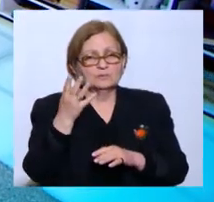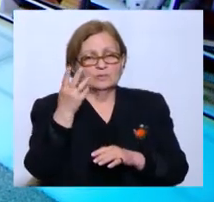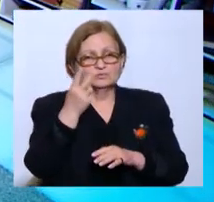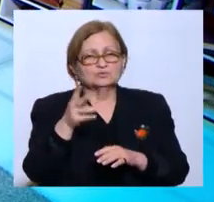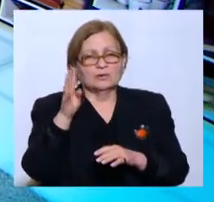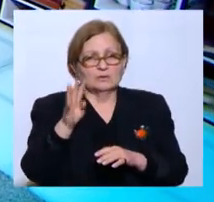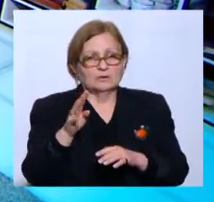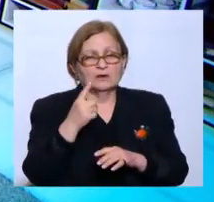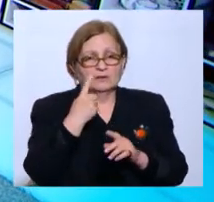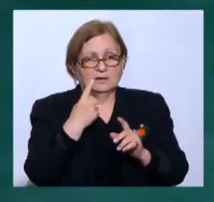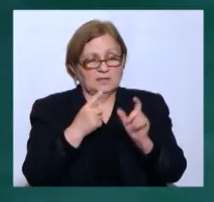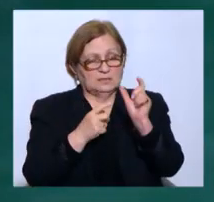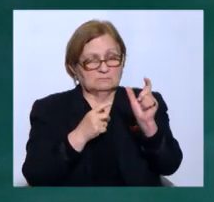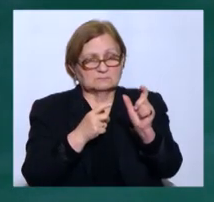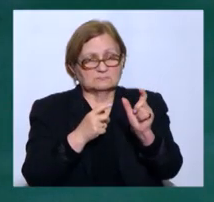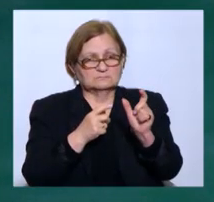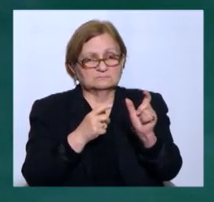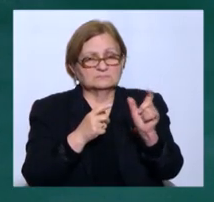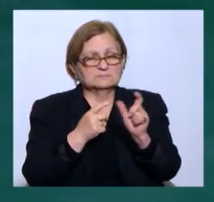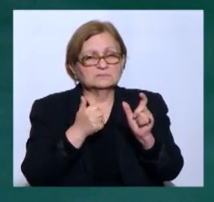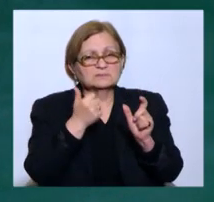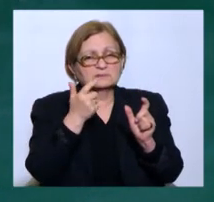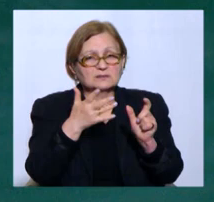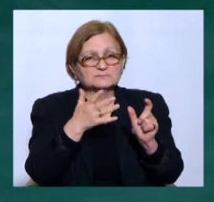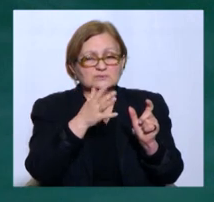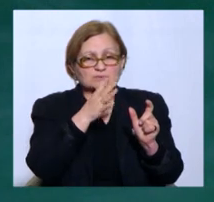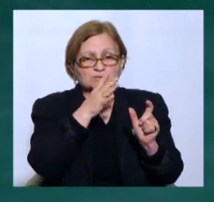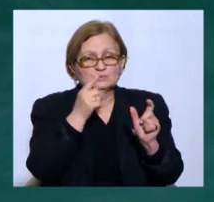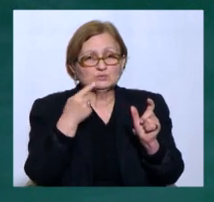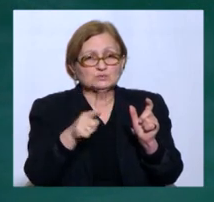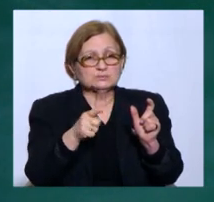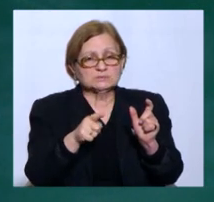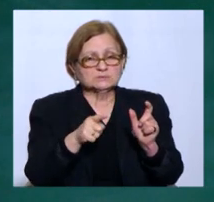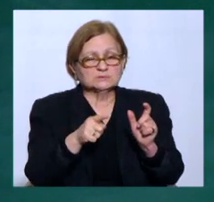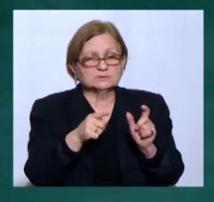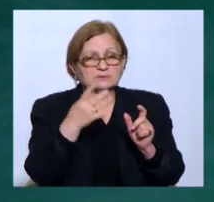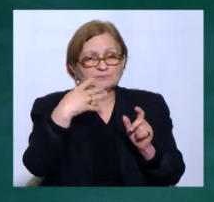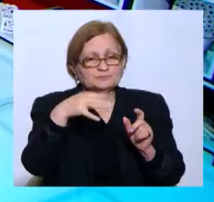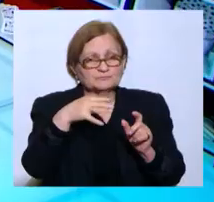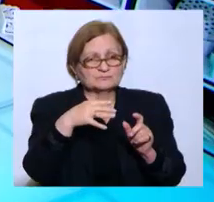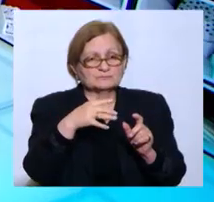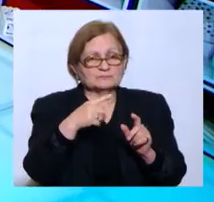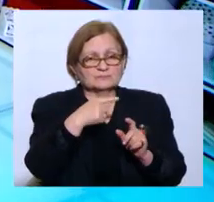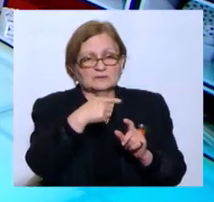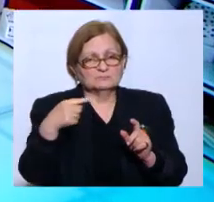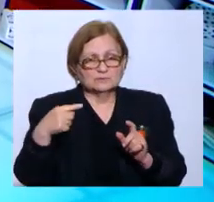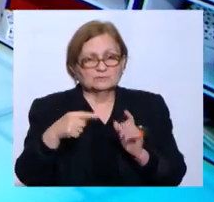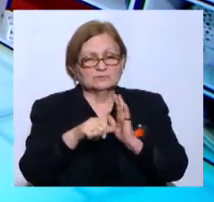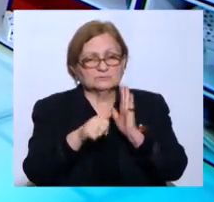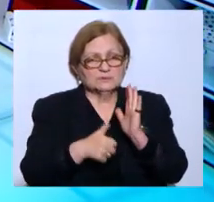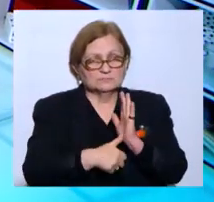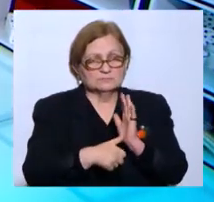ანუ 1 განაზრდი, რამდენი წუთითაც ზრდი, რომ გამოვიანგარიშოთ, ეს არის 40 მინუს